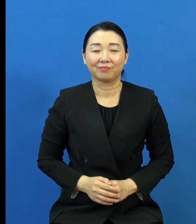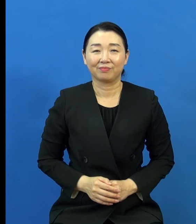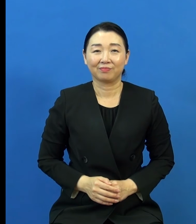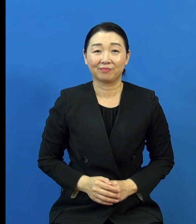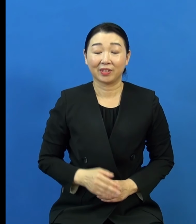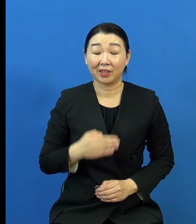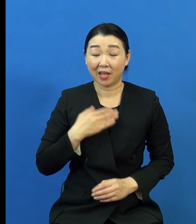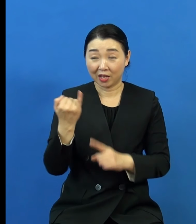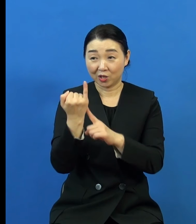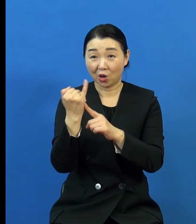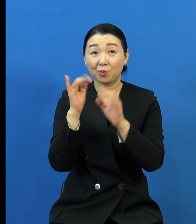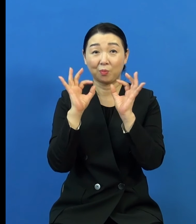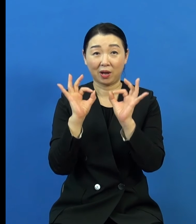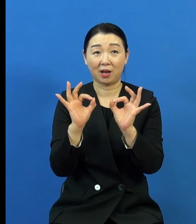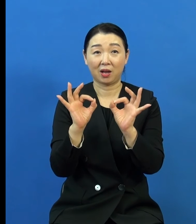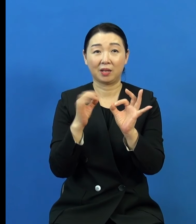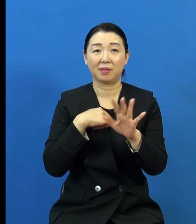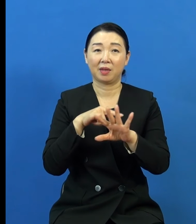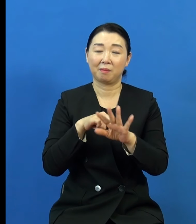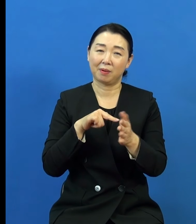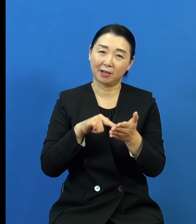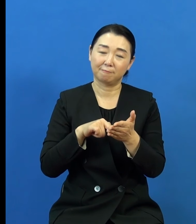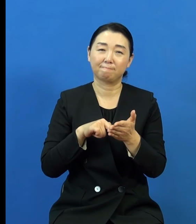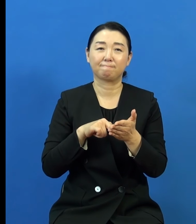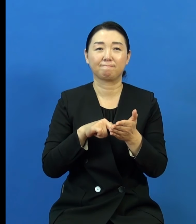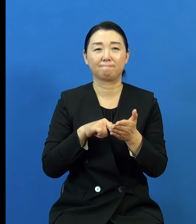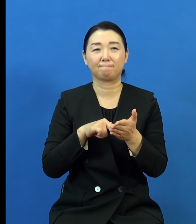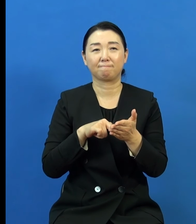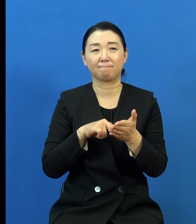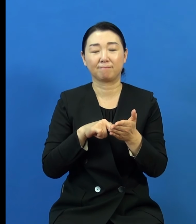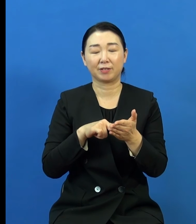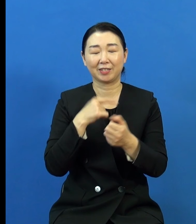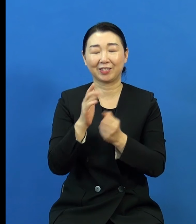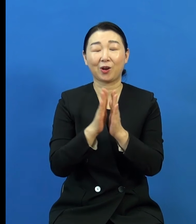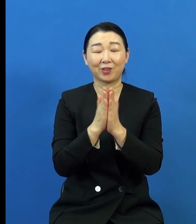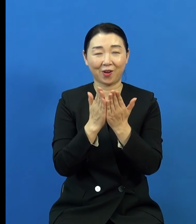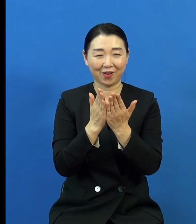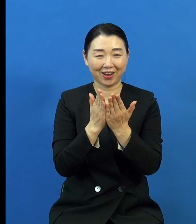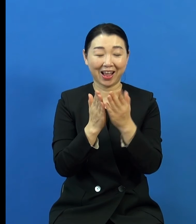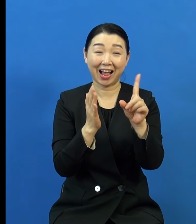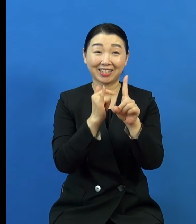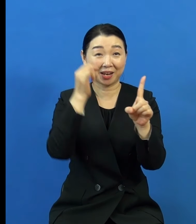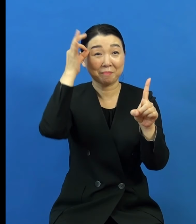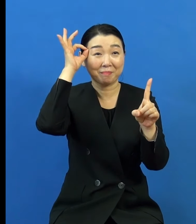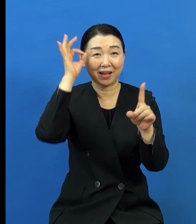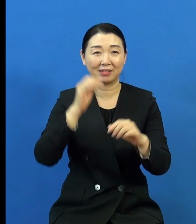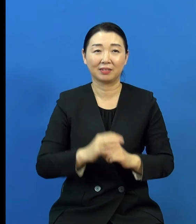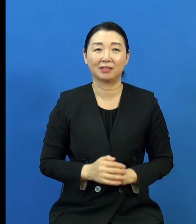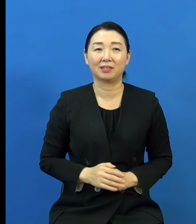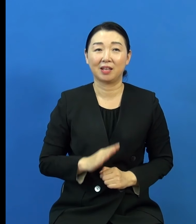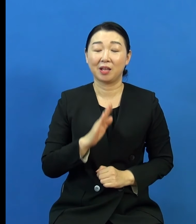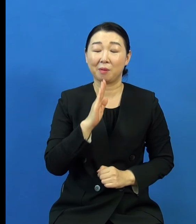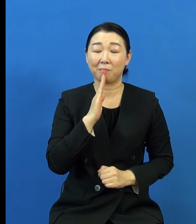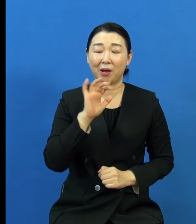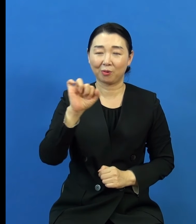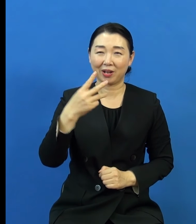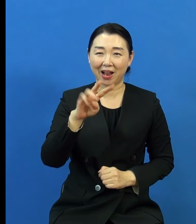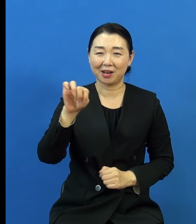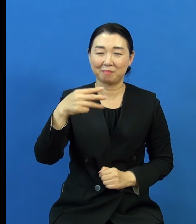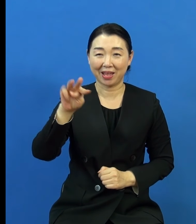저는 그 여인을 보며 제 마음에 성경의 한 사람이 떠올랐습니다. 바로